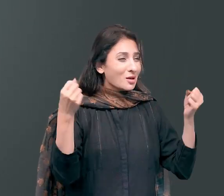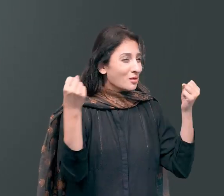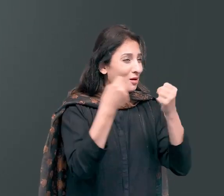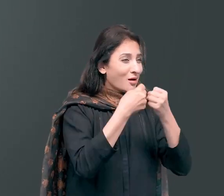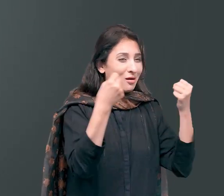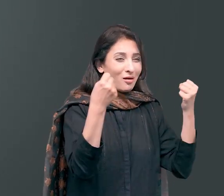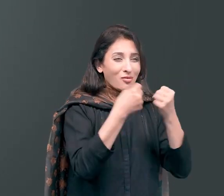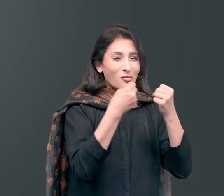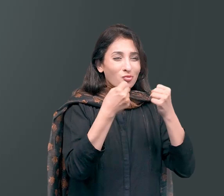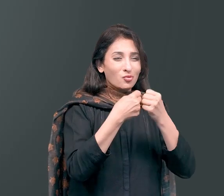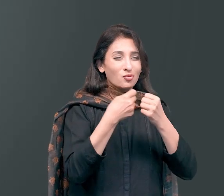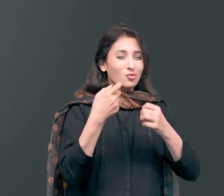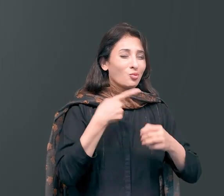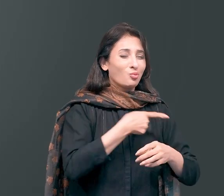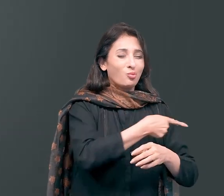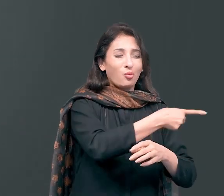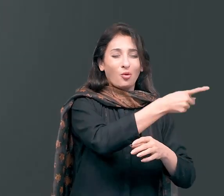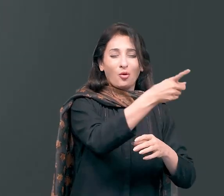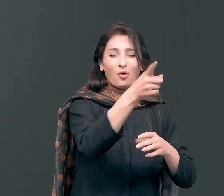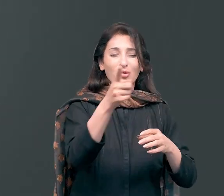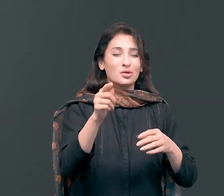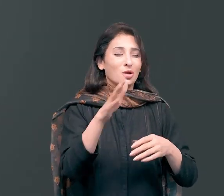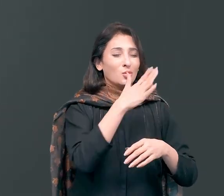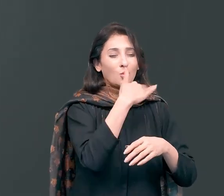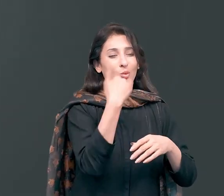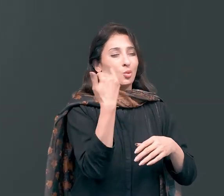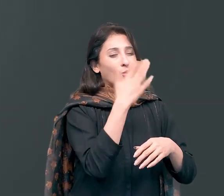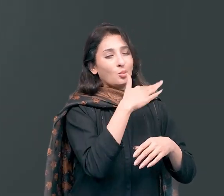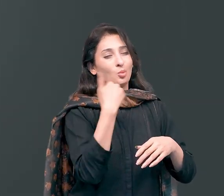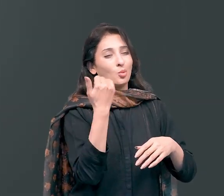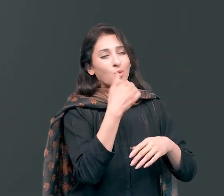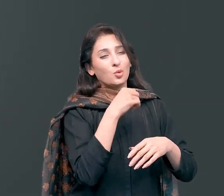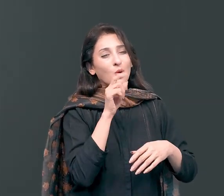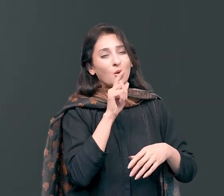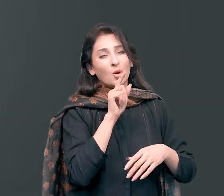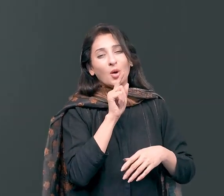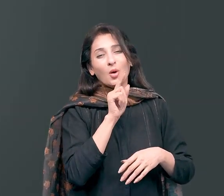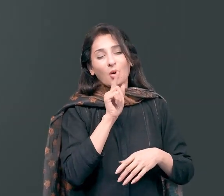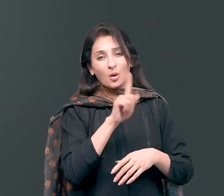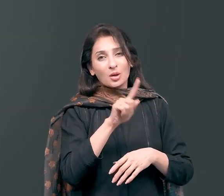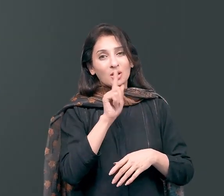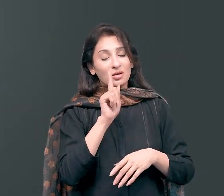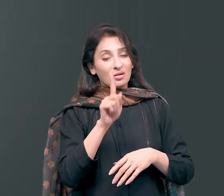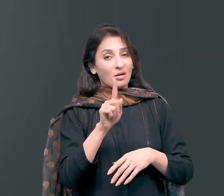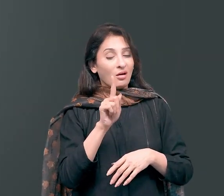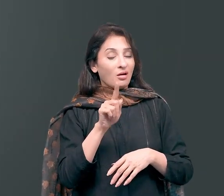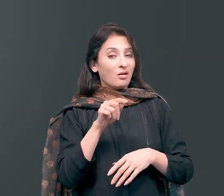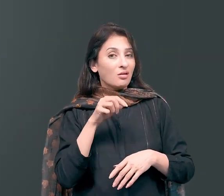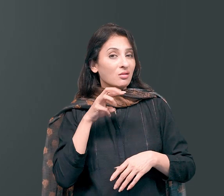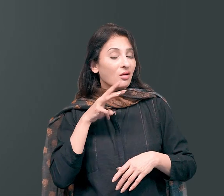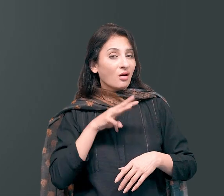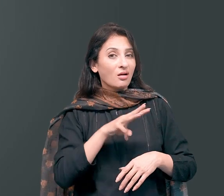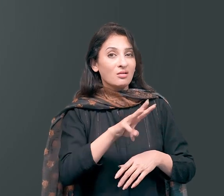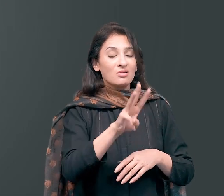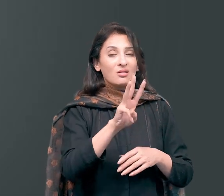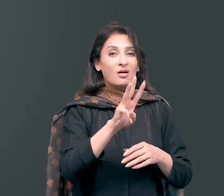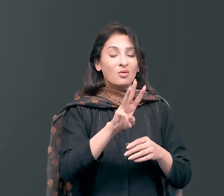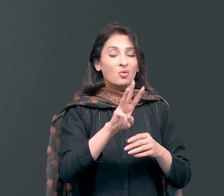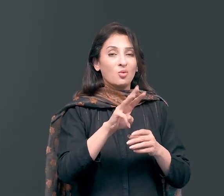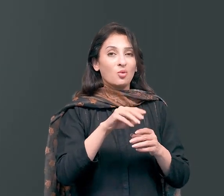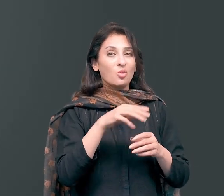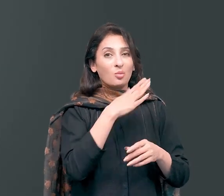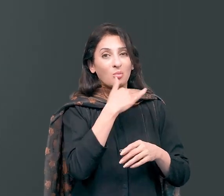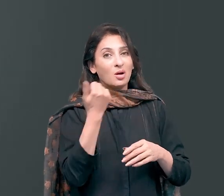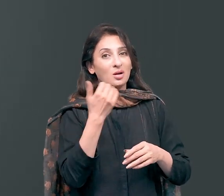لوگ مارے گئے، اور بقول لارڈ ویول کے جب اس نے وزٹ کیا کلکتہ کا، 11,000 لوگ